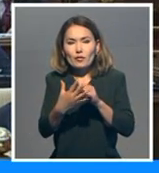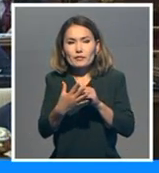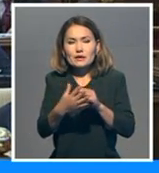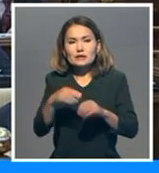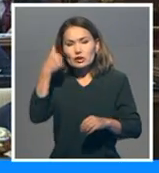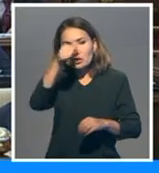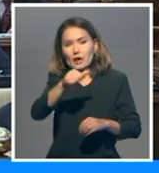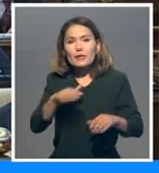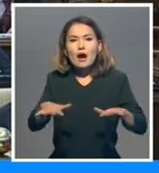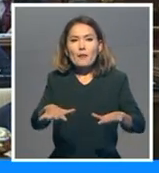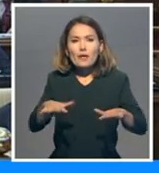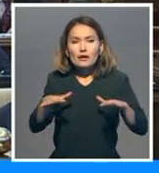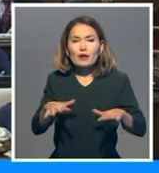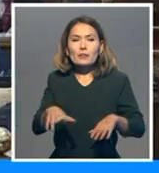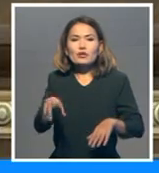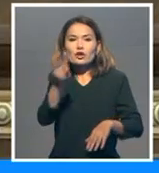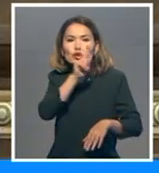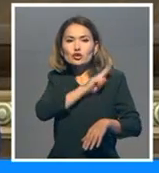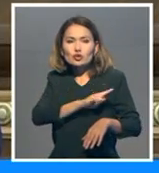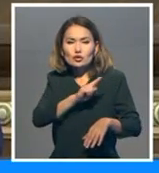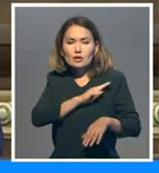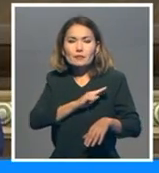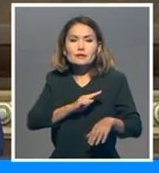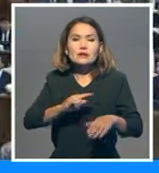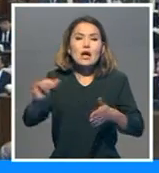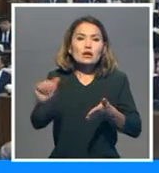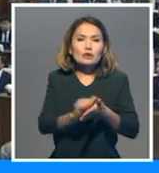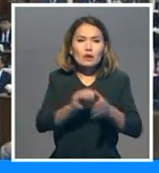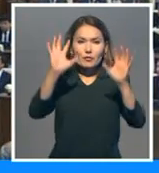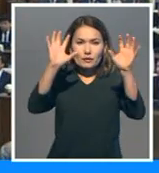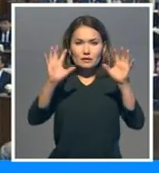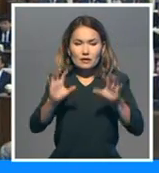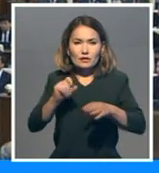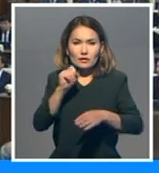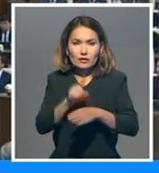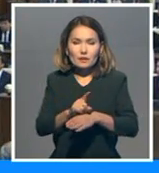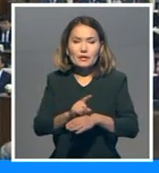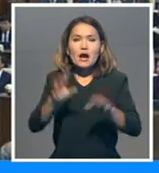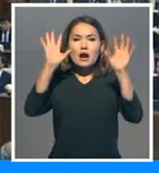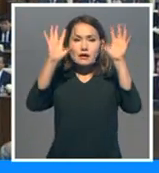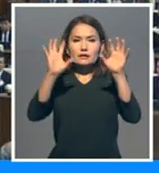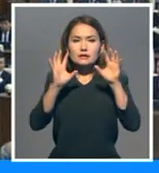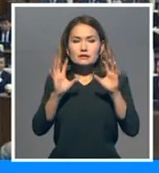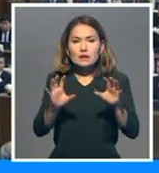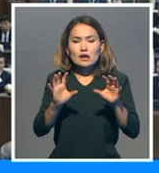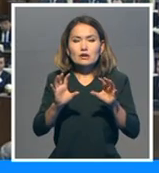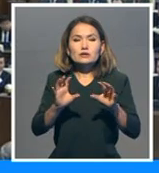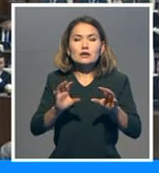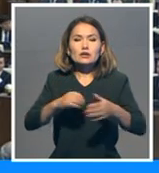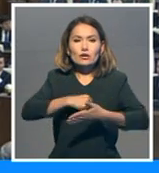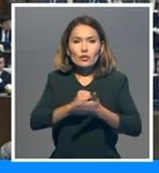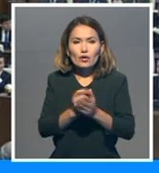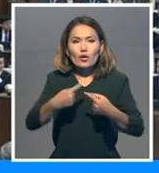дейін парламентке арбитраждар туралы бұның жобасын дайындап әкелуді тапсырамын. Заң шығарушы орган кәсіпкерлікті кешенді